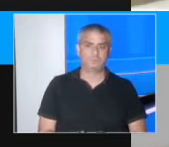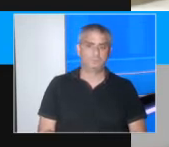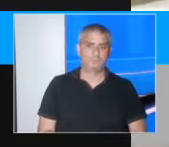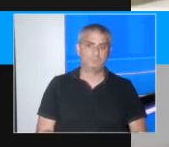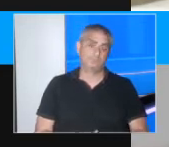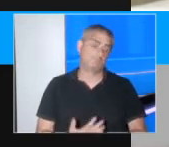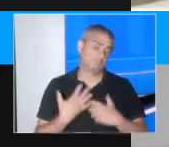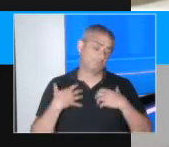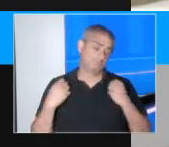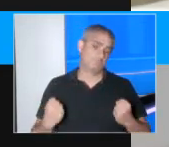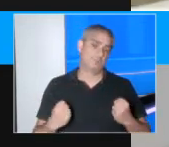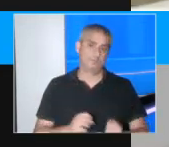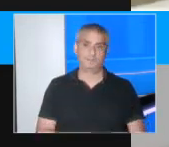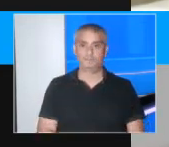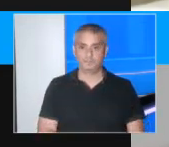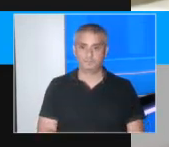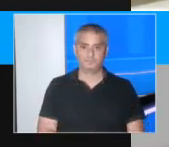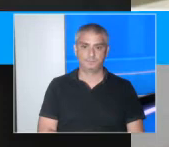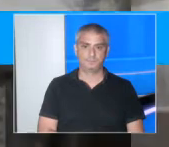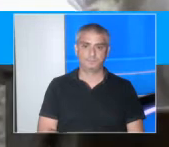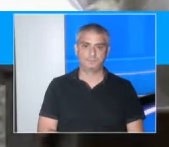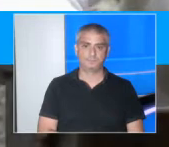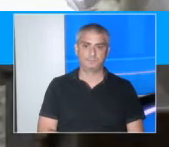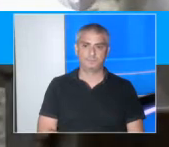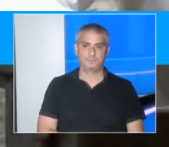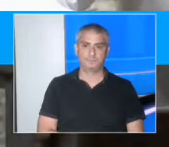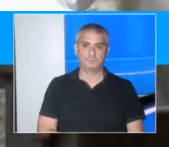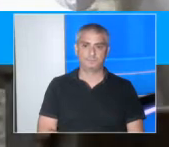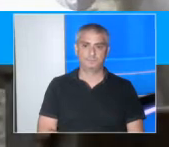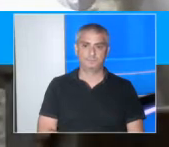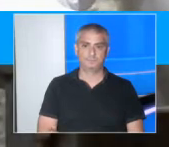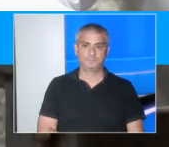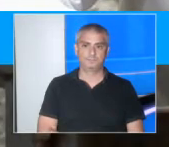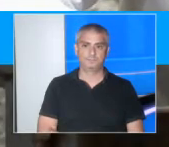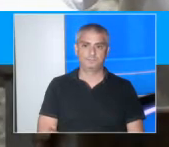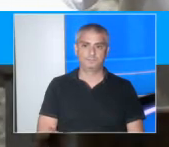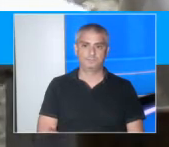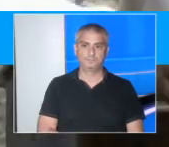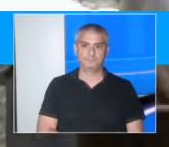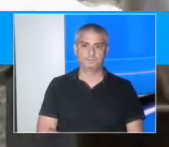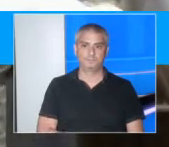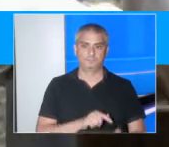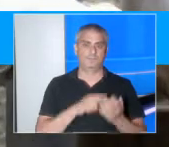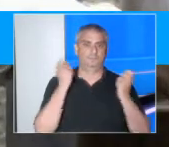בריא, ולכן ההפתעה והתדהמה עם הפתאומיות